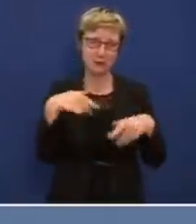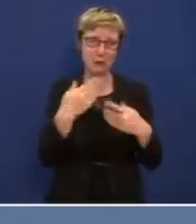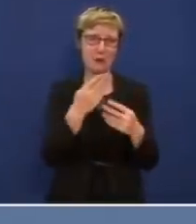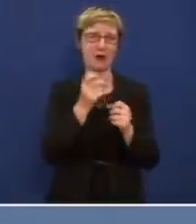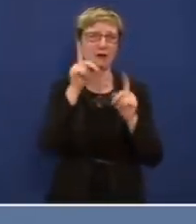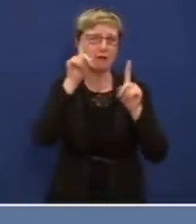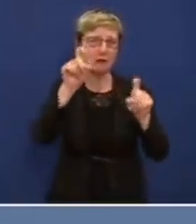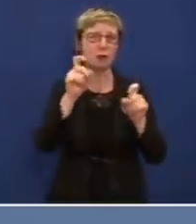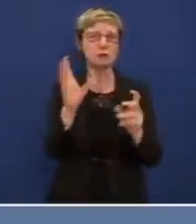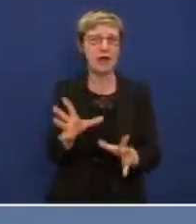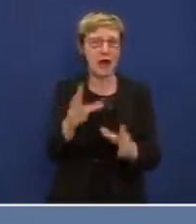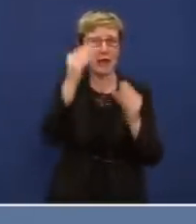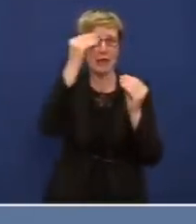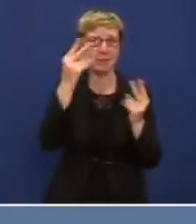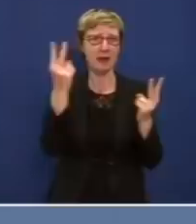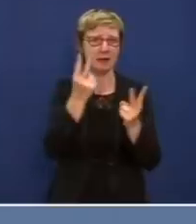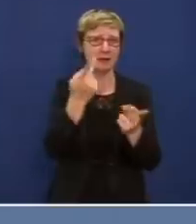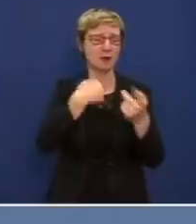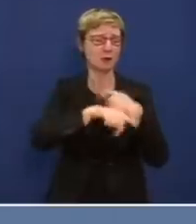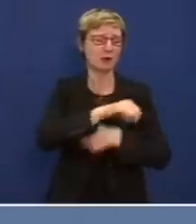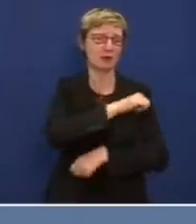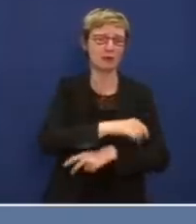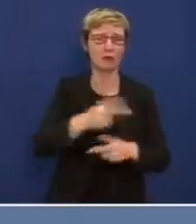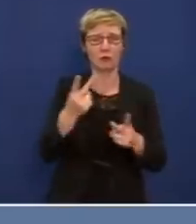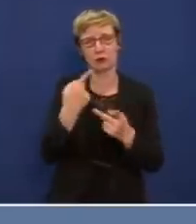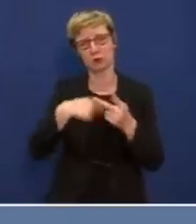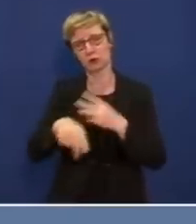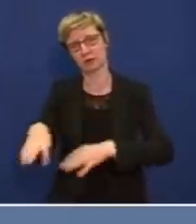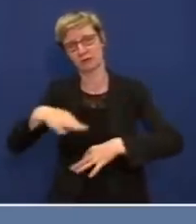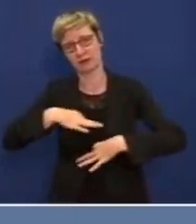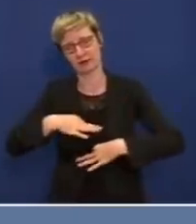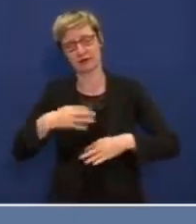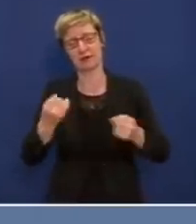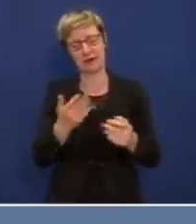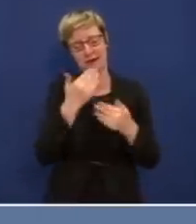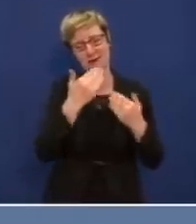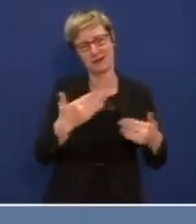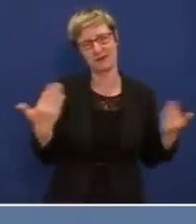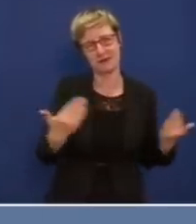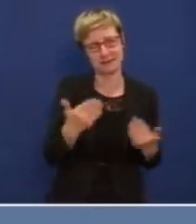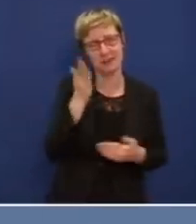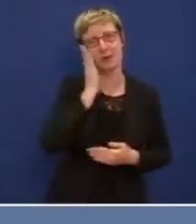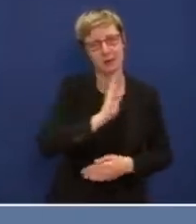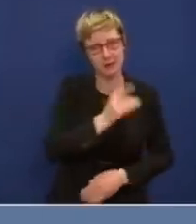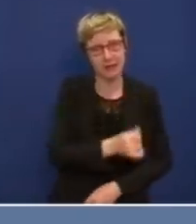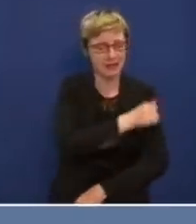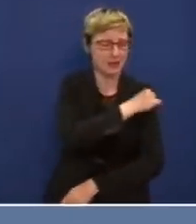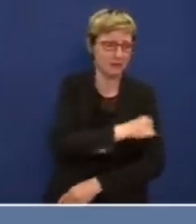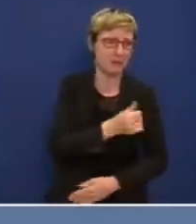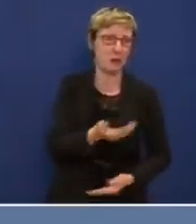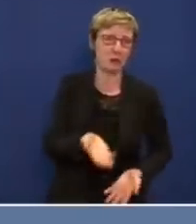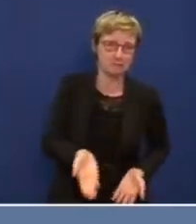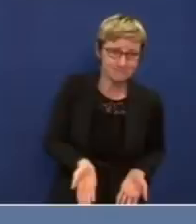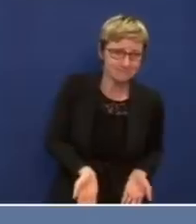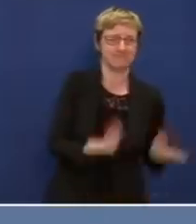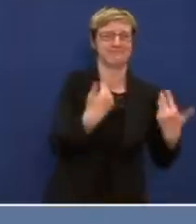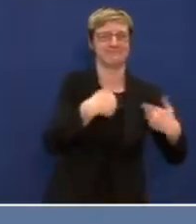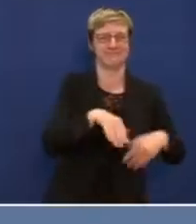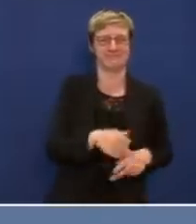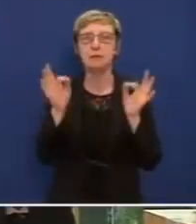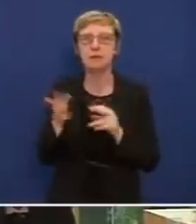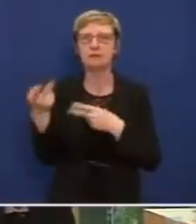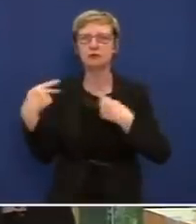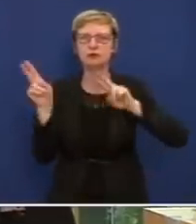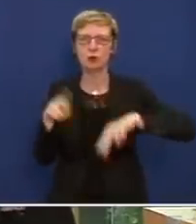sozusagen erleben im wahrsten Sinne des Wortes und ich würde im Zweifel immer empfehlen, die Immunität durch Impfung erreichen zu